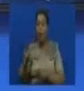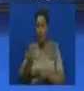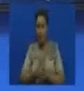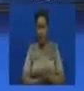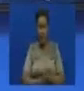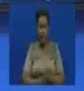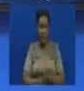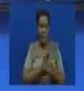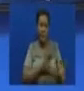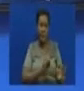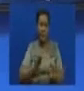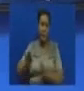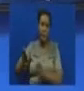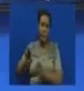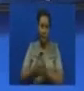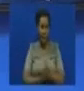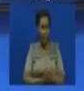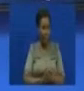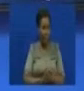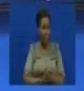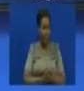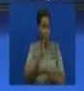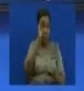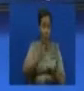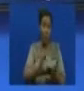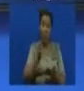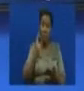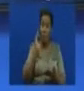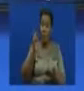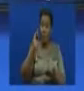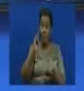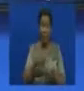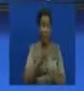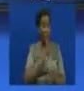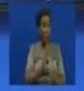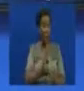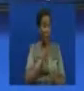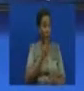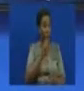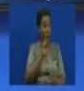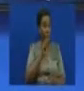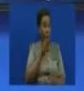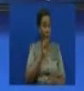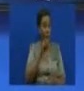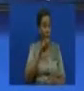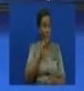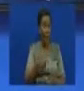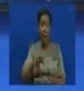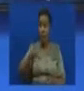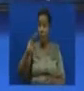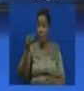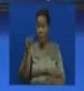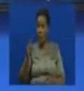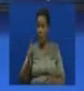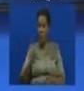Ni ukosefu wa nishati ya umeme katika kijiji cha Uloa namba 4 wilayani Kahama mkoani Shinyanga unarudisha nyuma uzalishaji wa viwanda vidogo